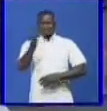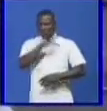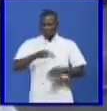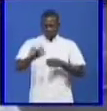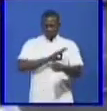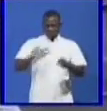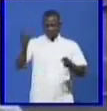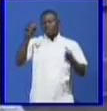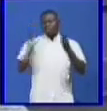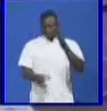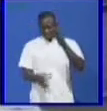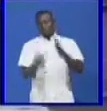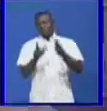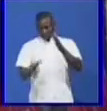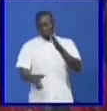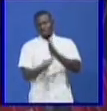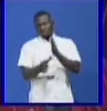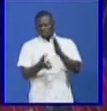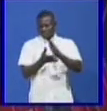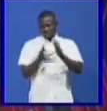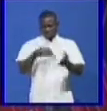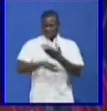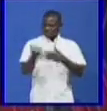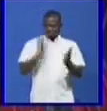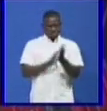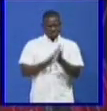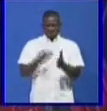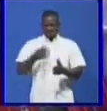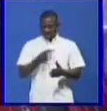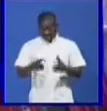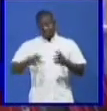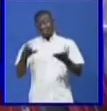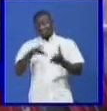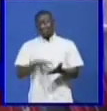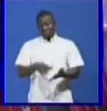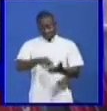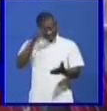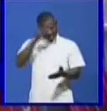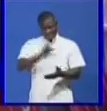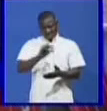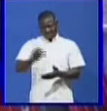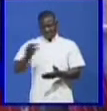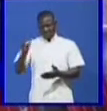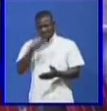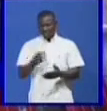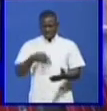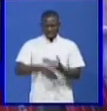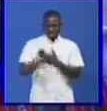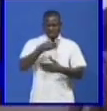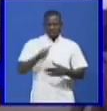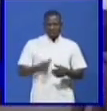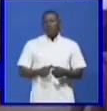dans des écoles qualifiées en la matière. J'ai appris dans le tas, je me suis formée de garage en garage pour être là